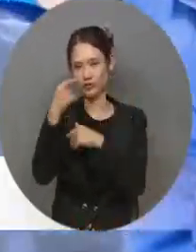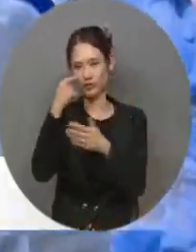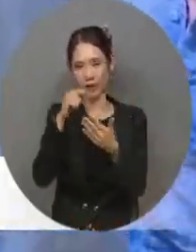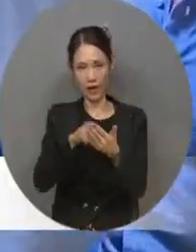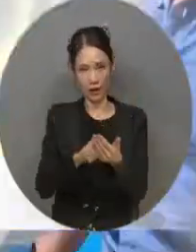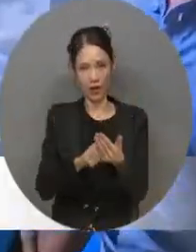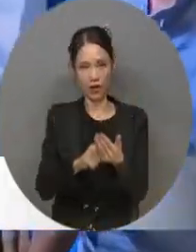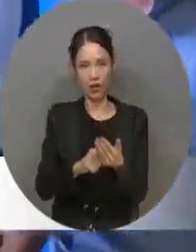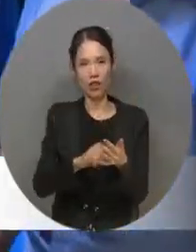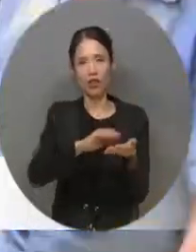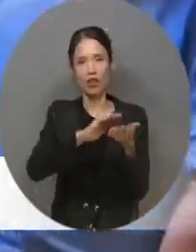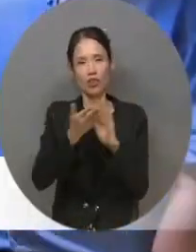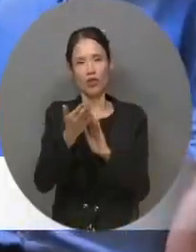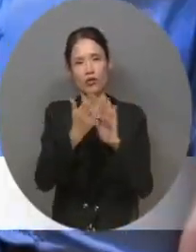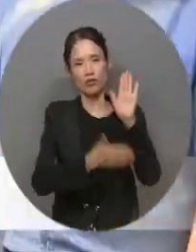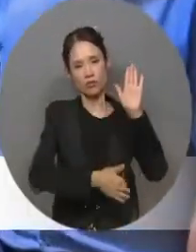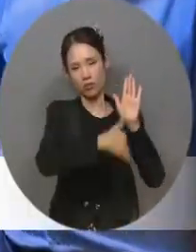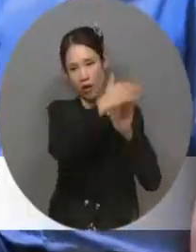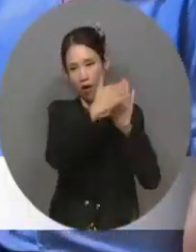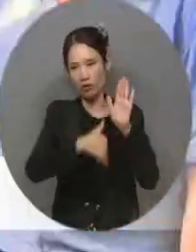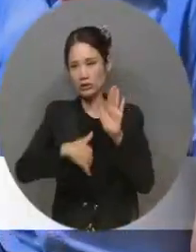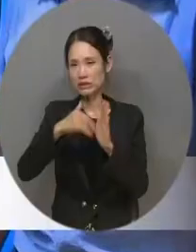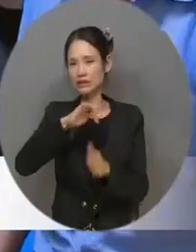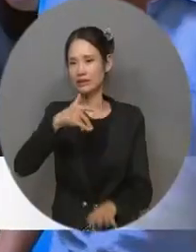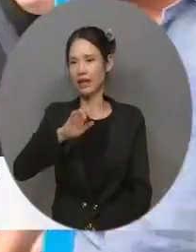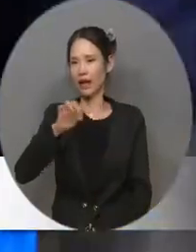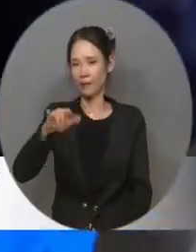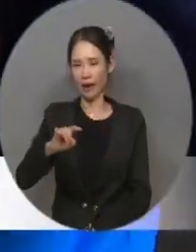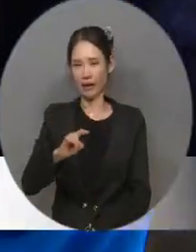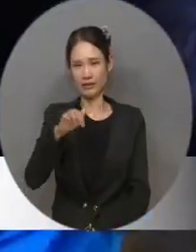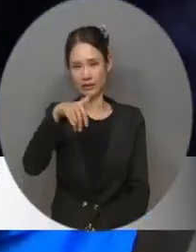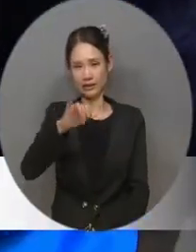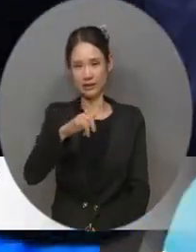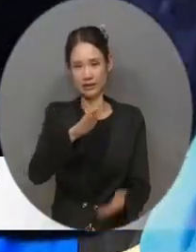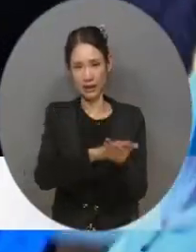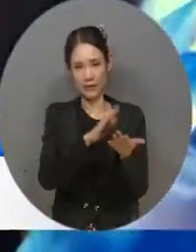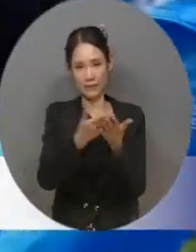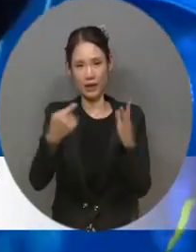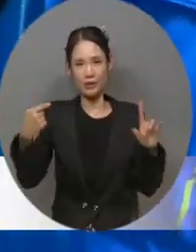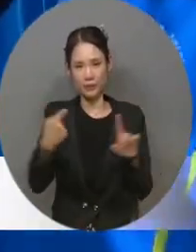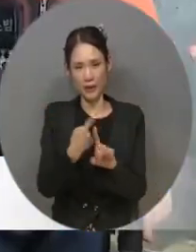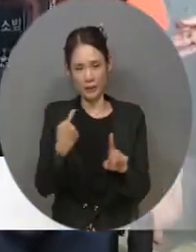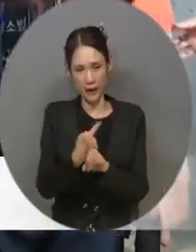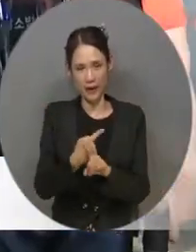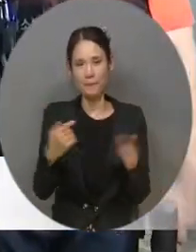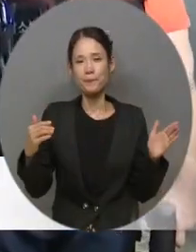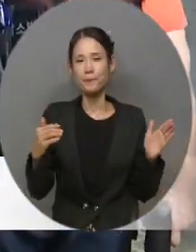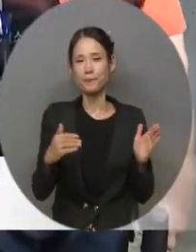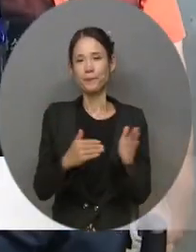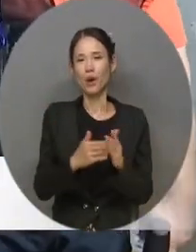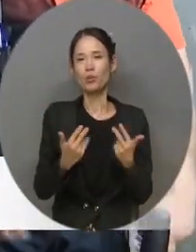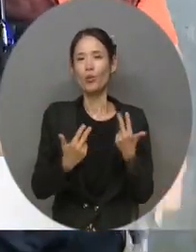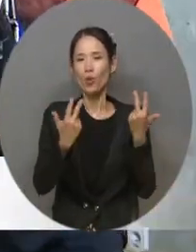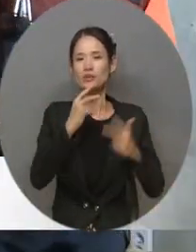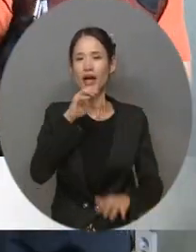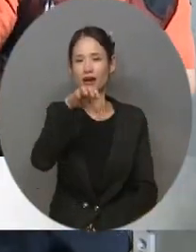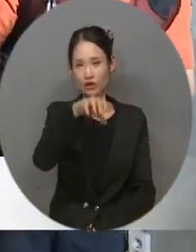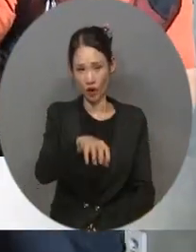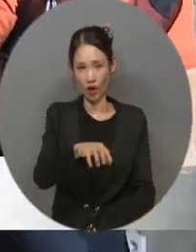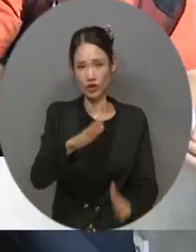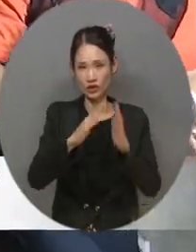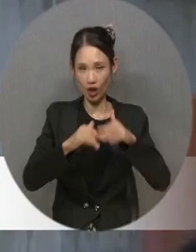노후벽지 장판 싱크대 교체와 청소로 주거환경을 개선했습니다 봉사 현장에는 전남